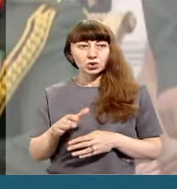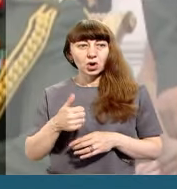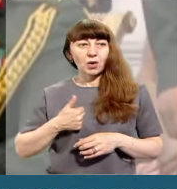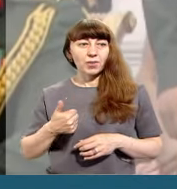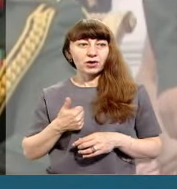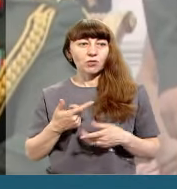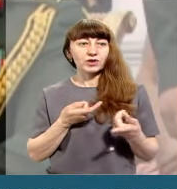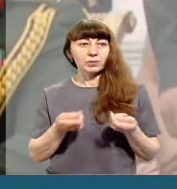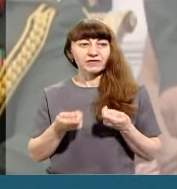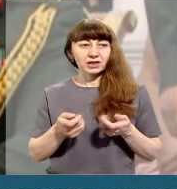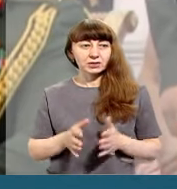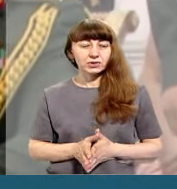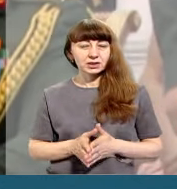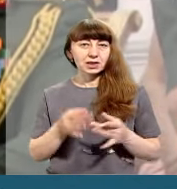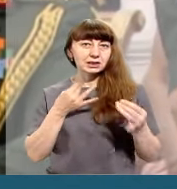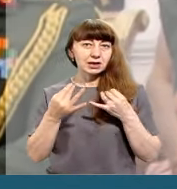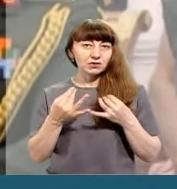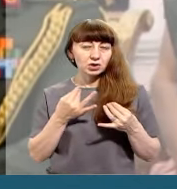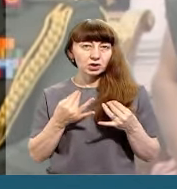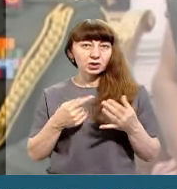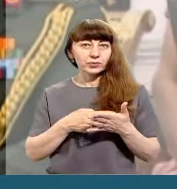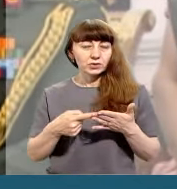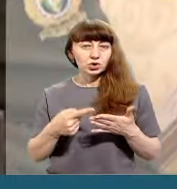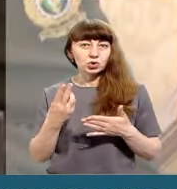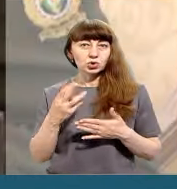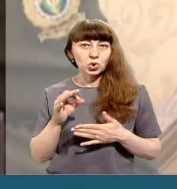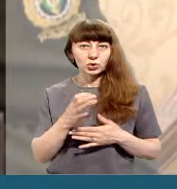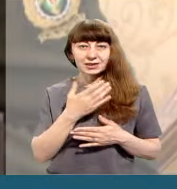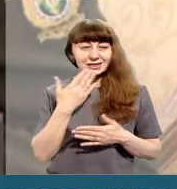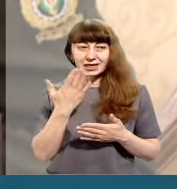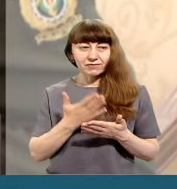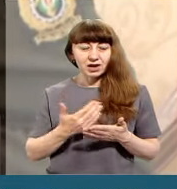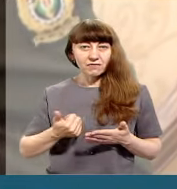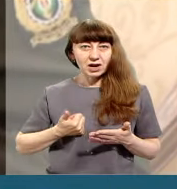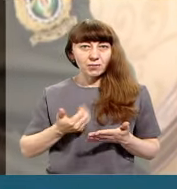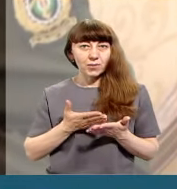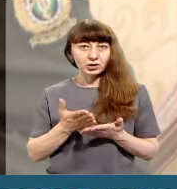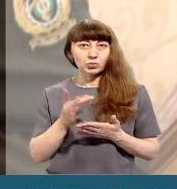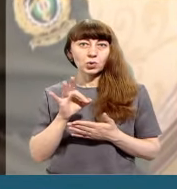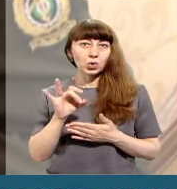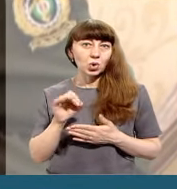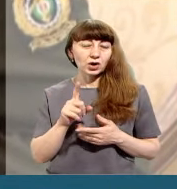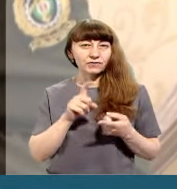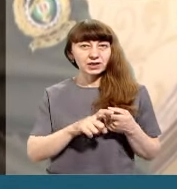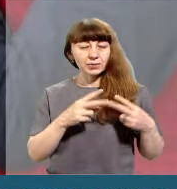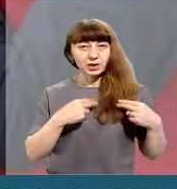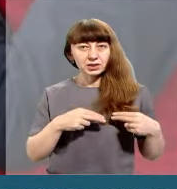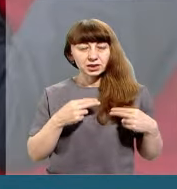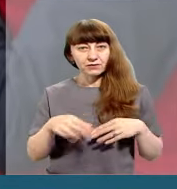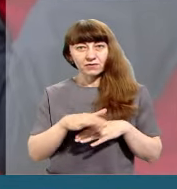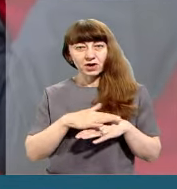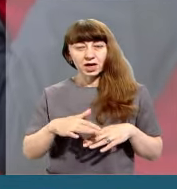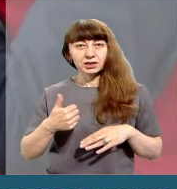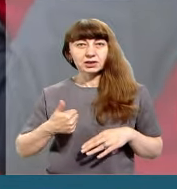оборонными ведомствами. На совещании было отмечено, что ШОС не является военно-политическим блоком, а взаимодействие в военной сфере